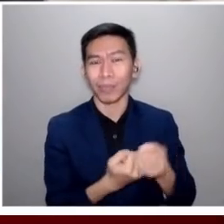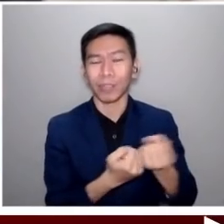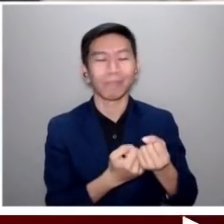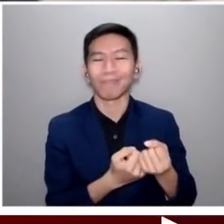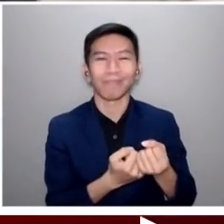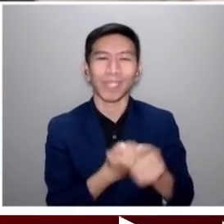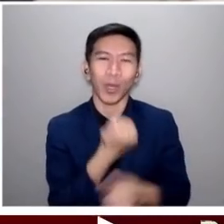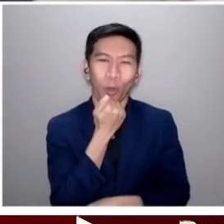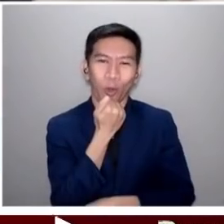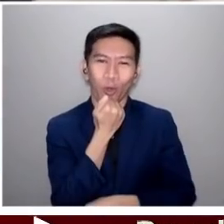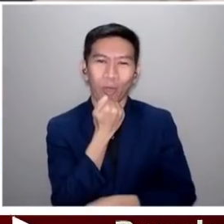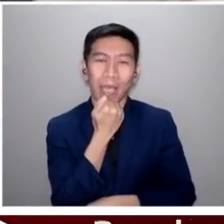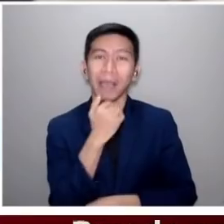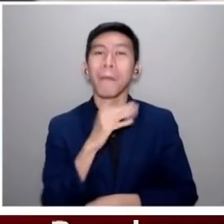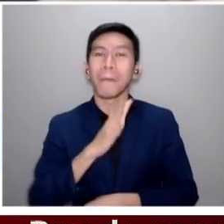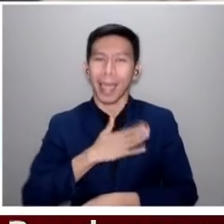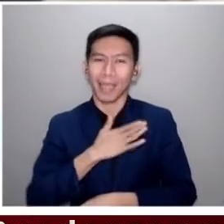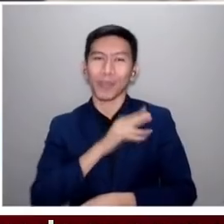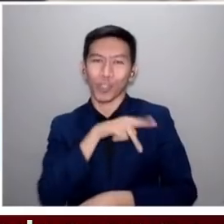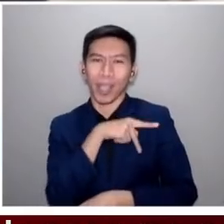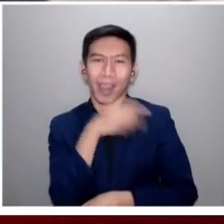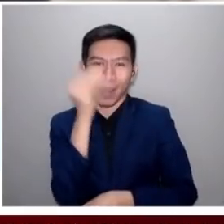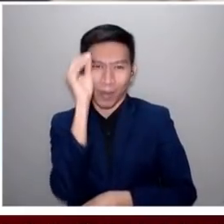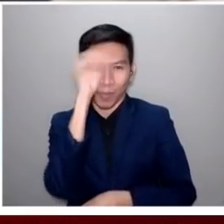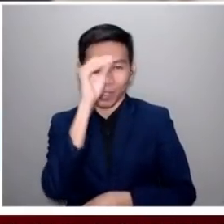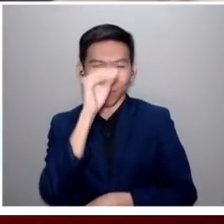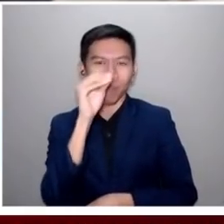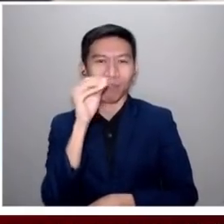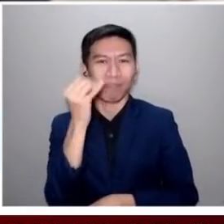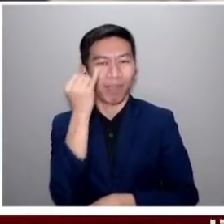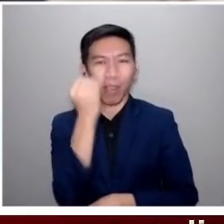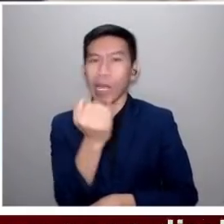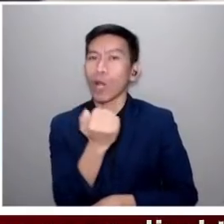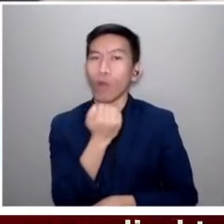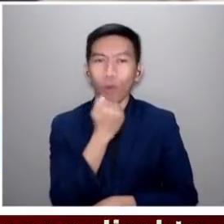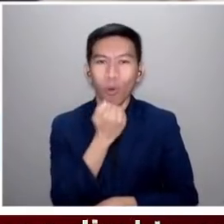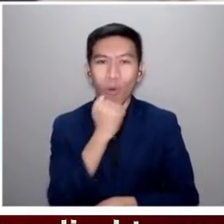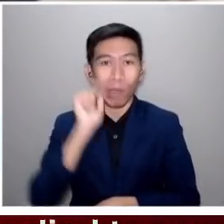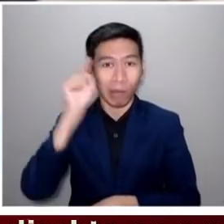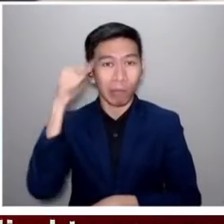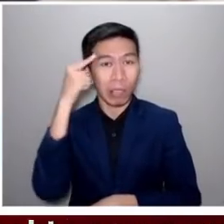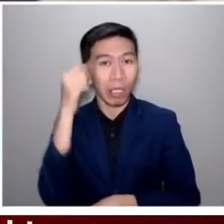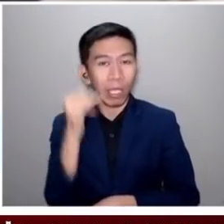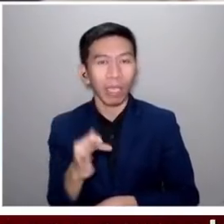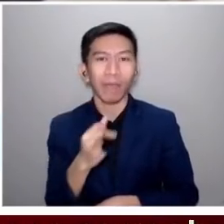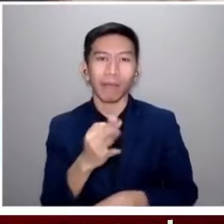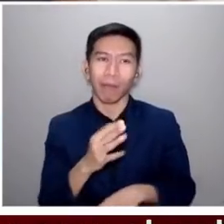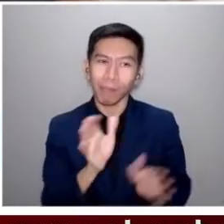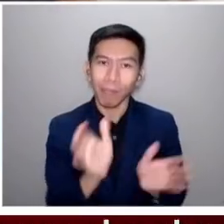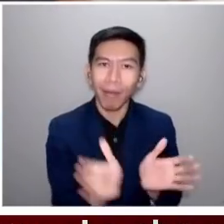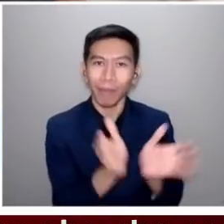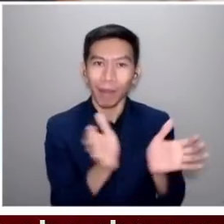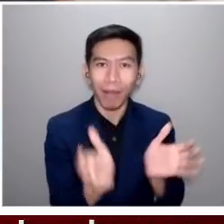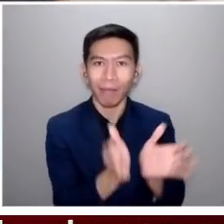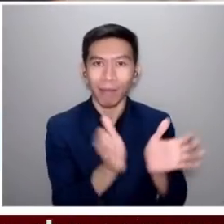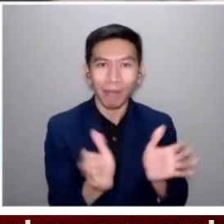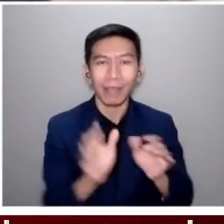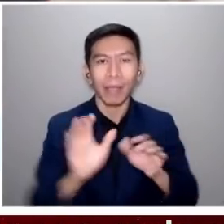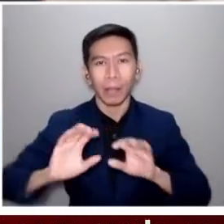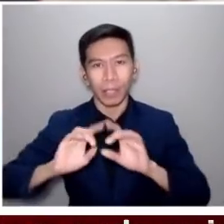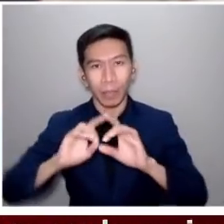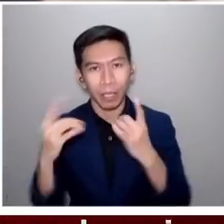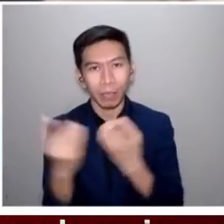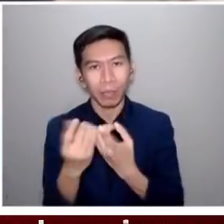Para sa akin, ha, yun ang opinion ko. Mali ang gagawin ng gobyerno kapag hinihikayat ng isang ahensya ng gobyerno